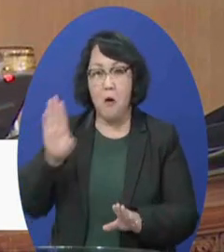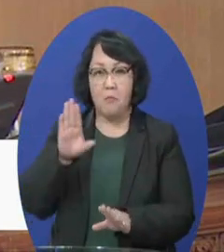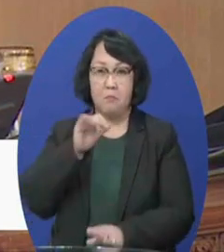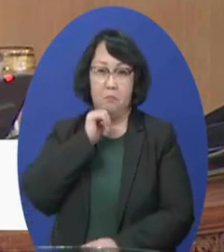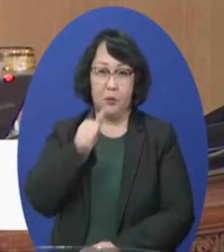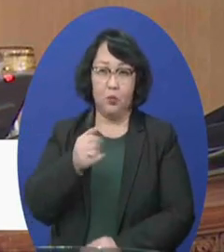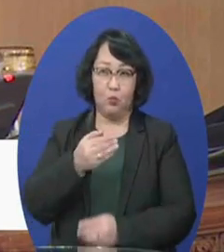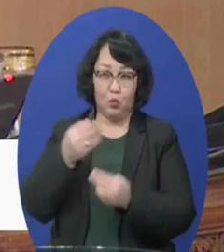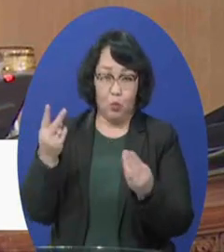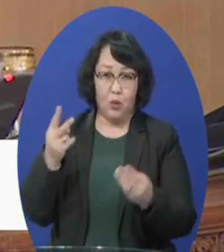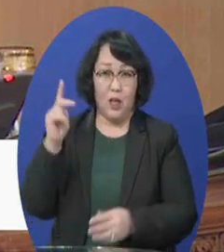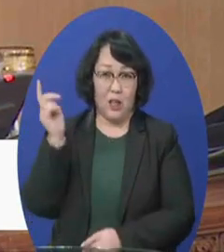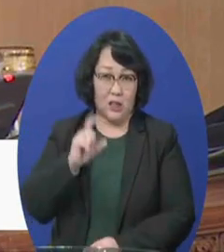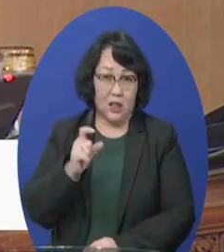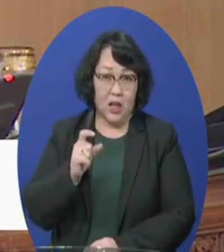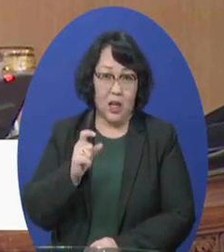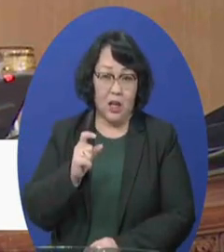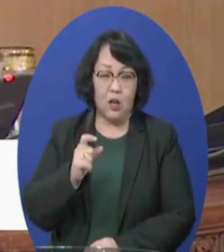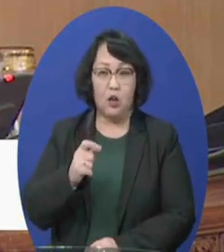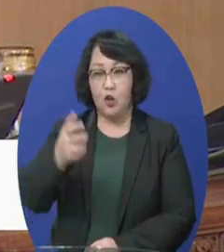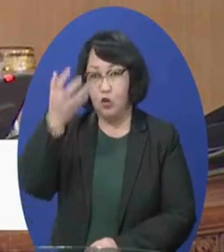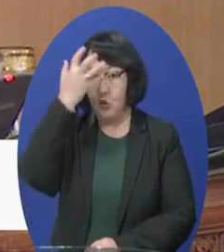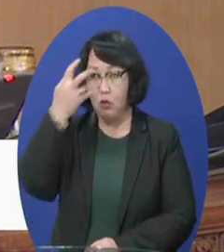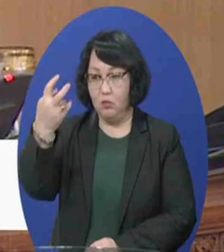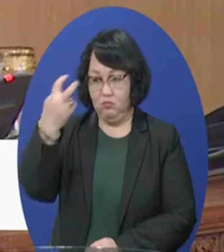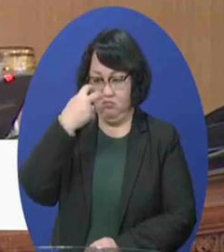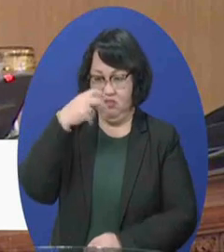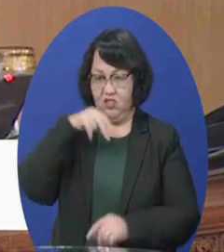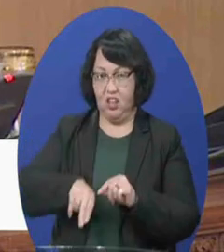Та бүхэн хэзээ нэгэн цаг шалгагдсан шүү төрийн юм.